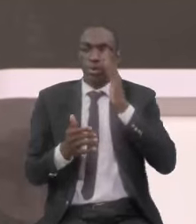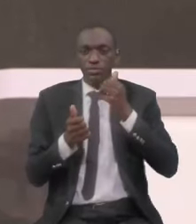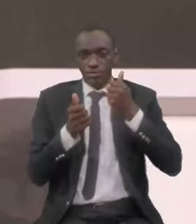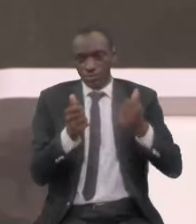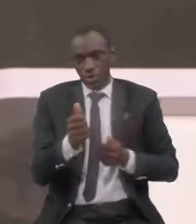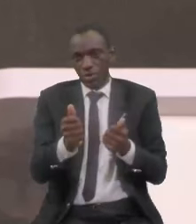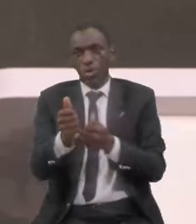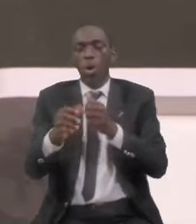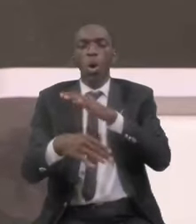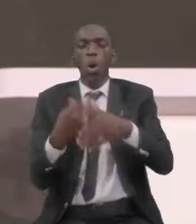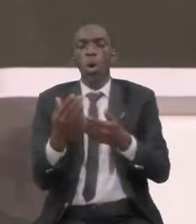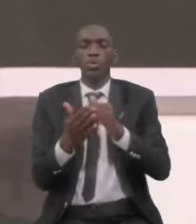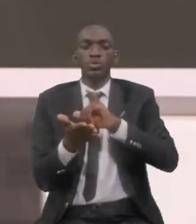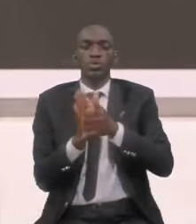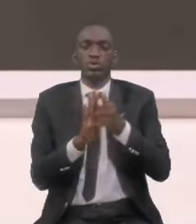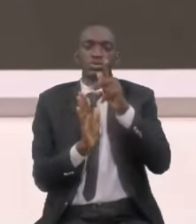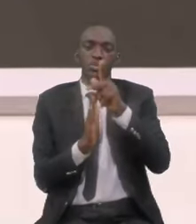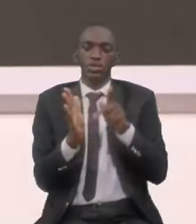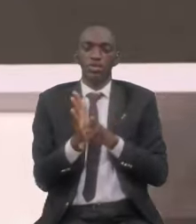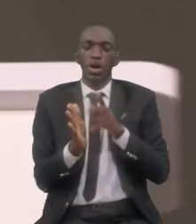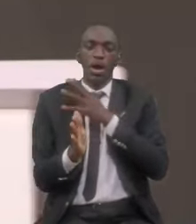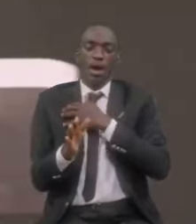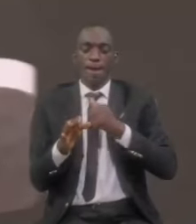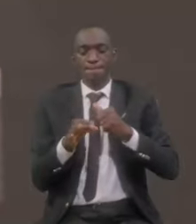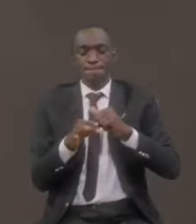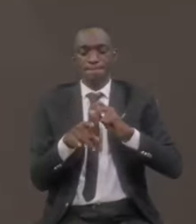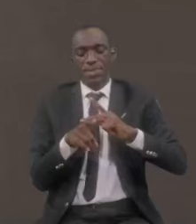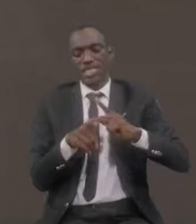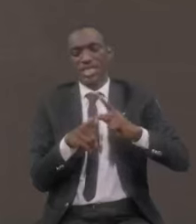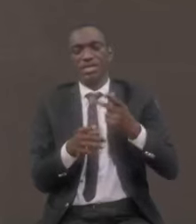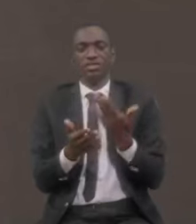principes et ces choses pratiques que j'ai